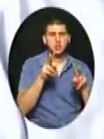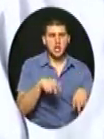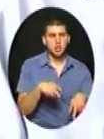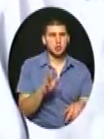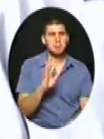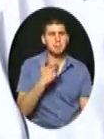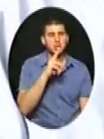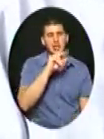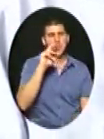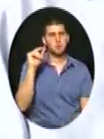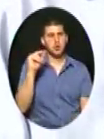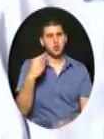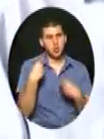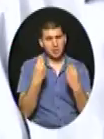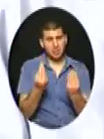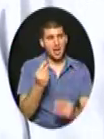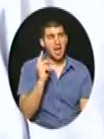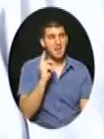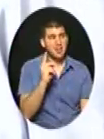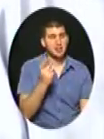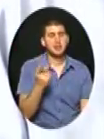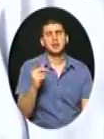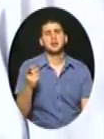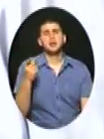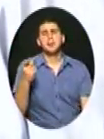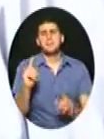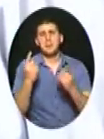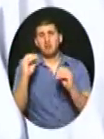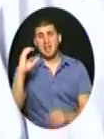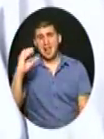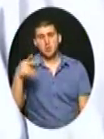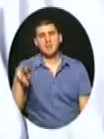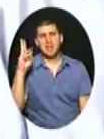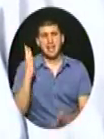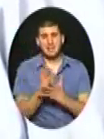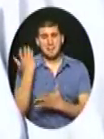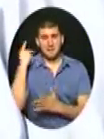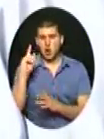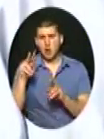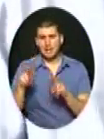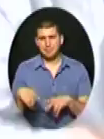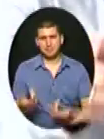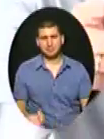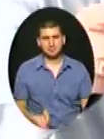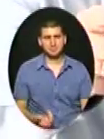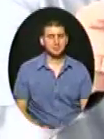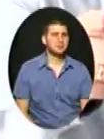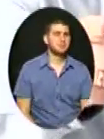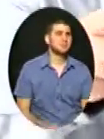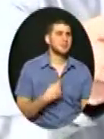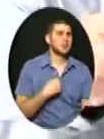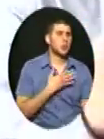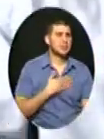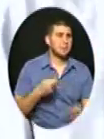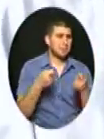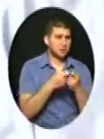ממה שהדימוי מעניק לו אבל בוא נגיד ככה במקרה של כחלון הוא הבטיח לו כבר ולא קיים אז זה לא יהיה הבדל אני רוצה